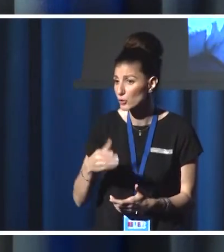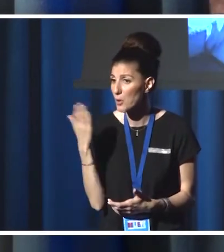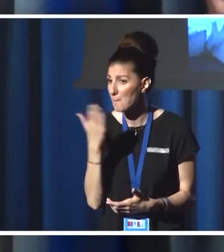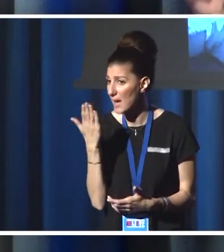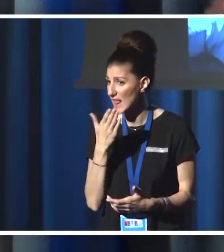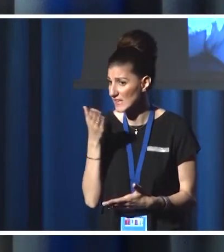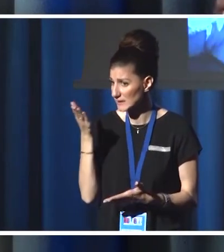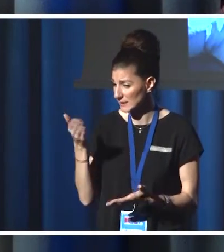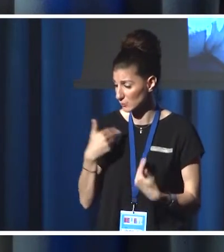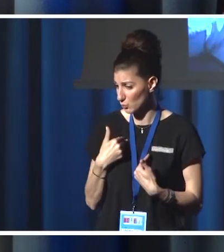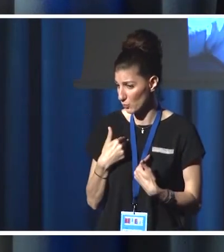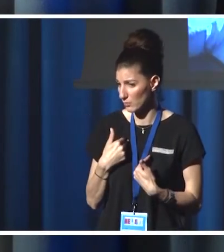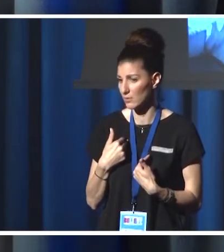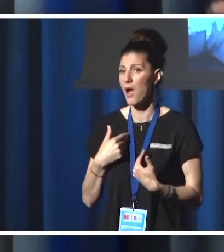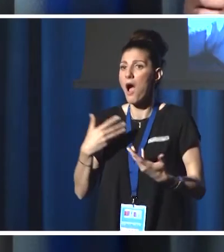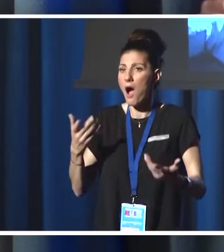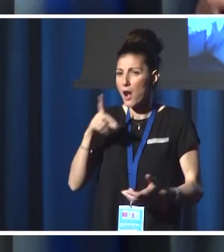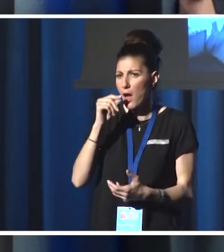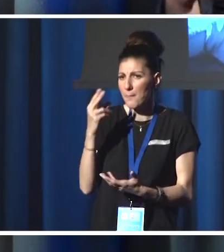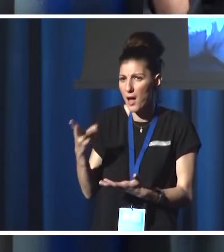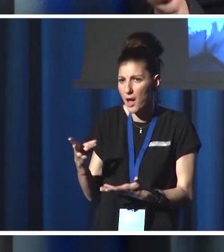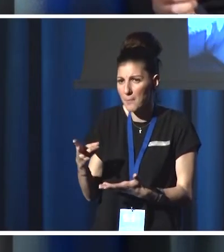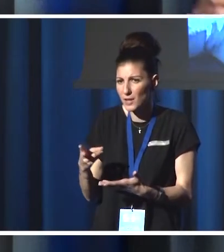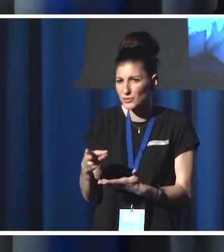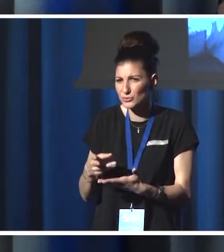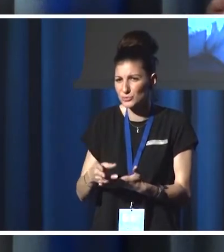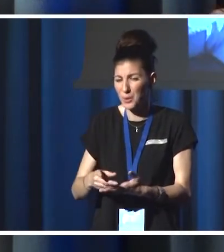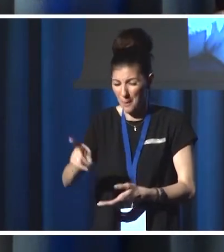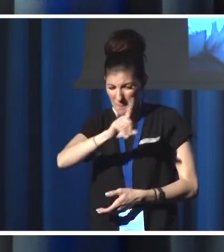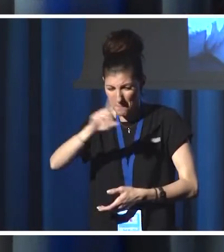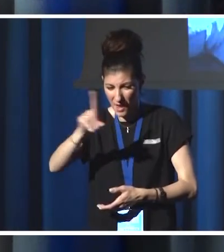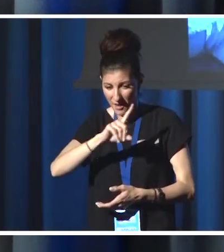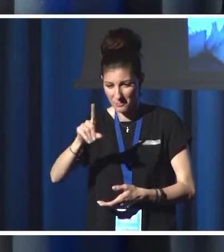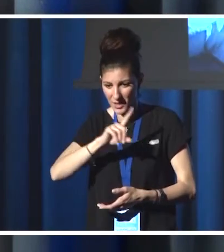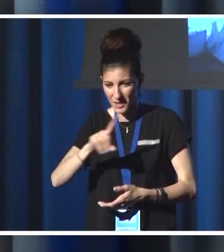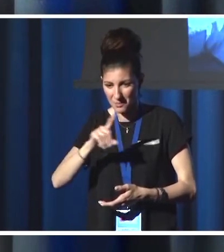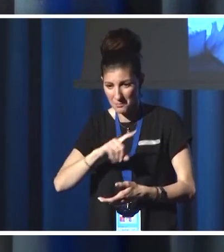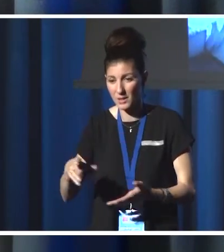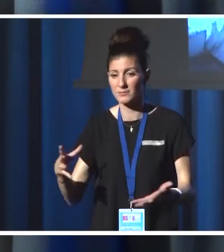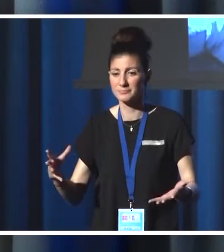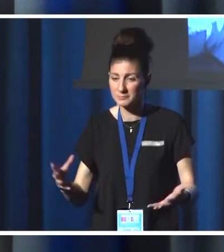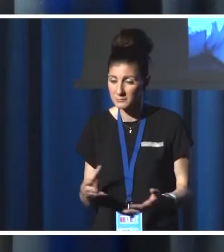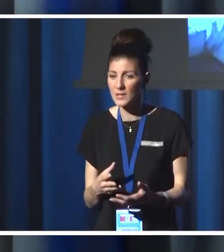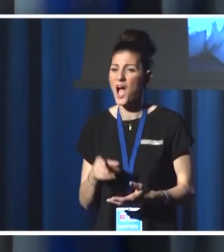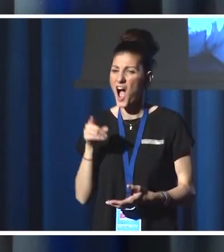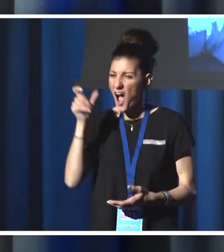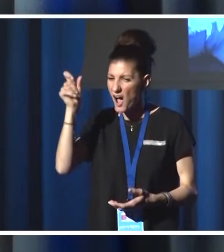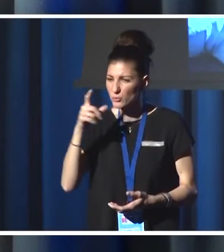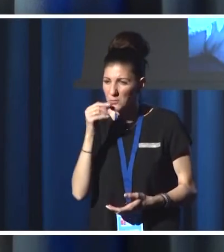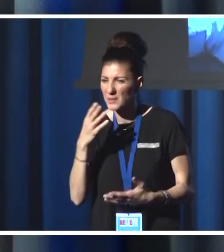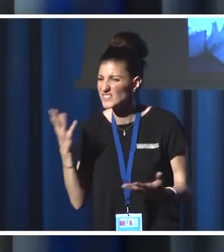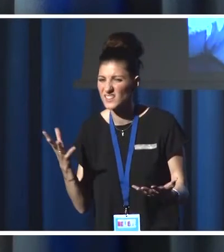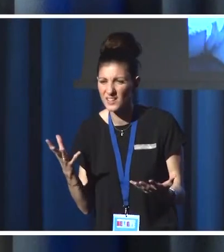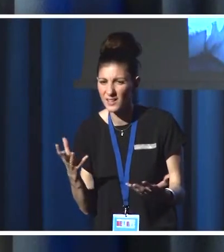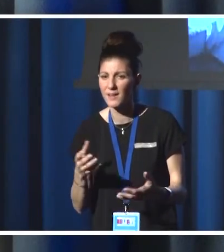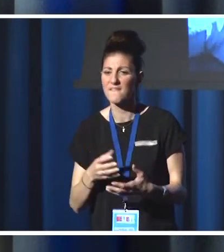θεωρούσε ότι θα προστάτευε το γιο τουε όταν είχε ξεκινήσει να πετάει σκίζοντας το αλεξίπτωτο εκεί που το